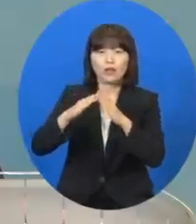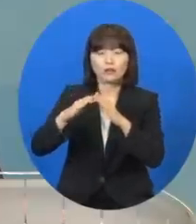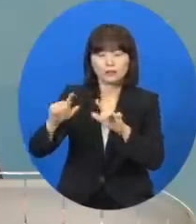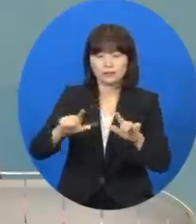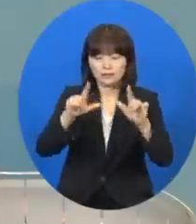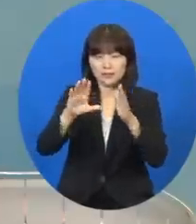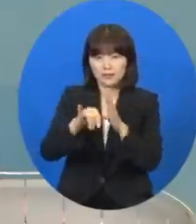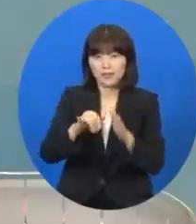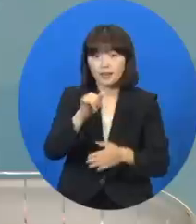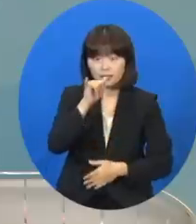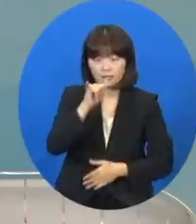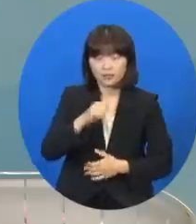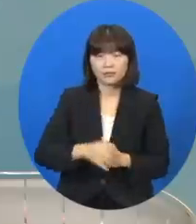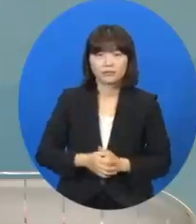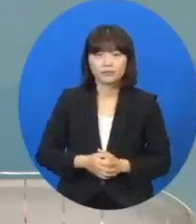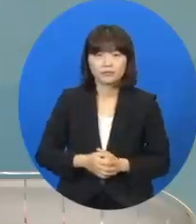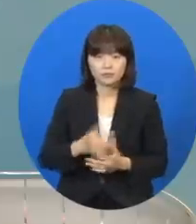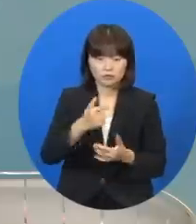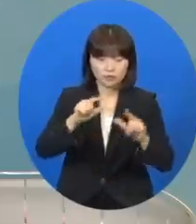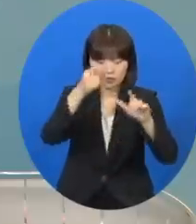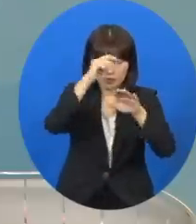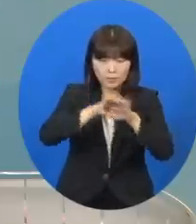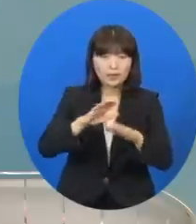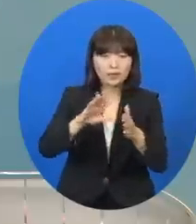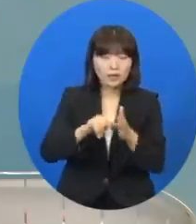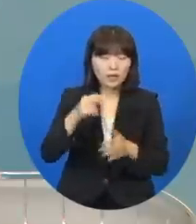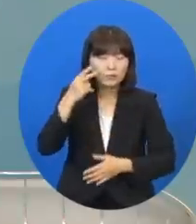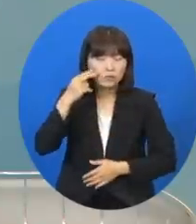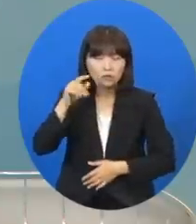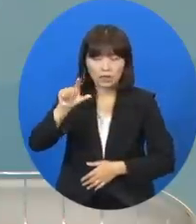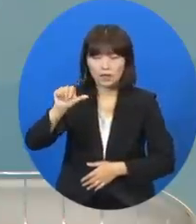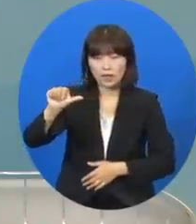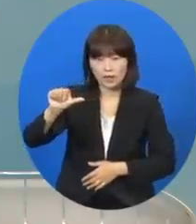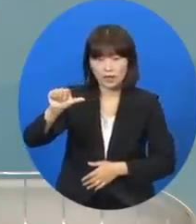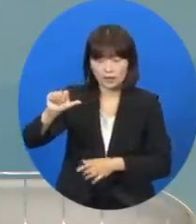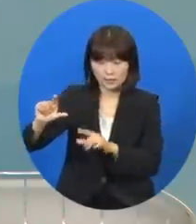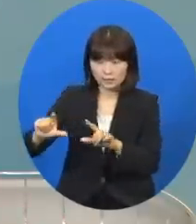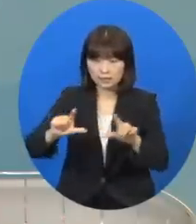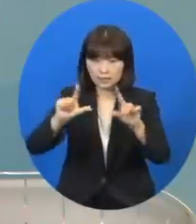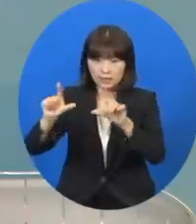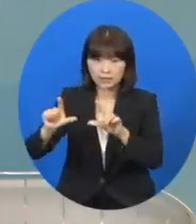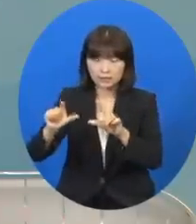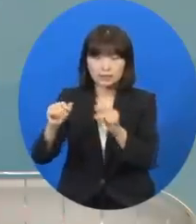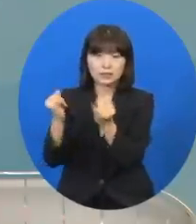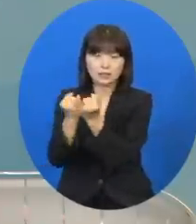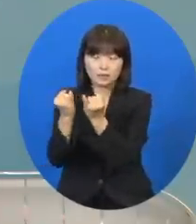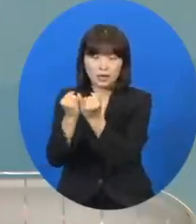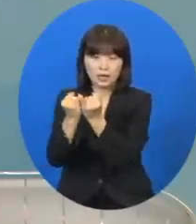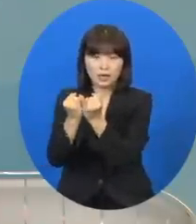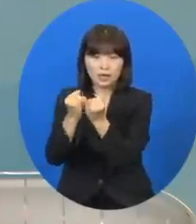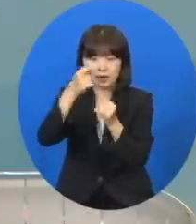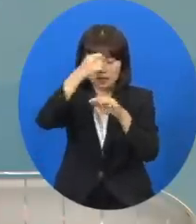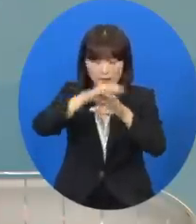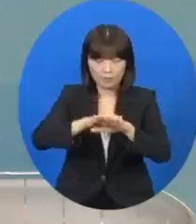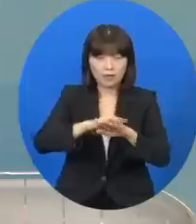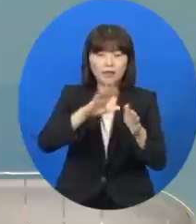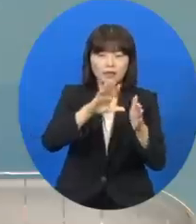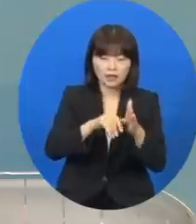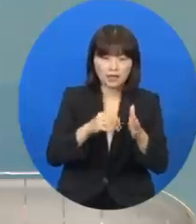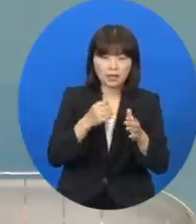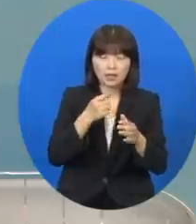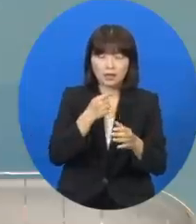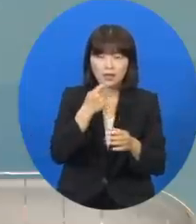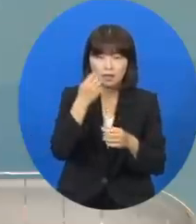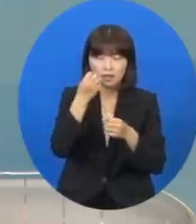때 미국 LA에 사는 한 자매가 예배 때 간증을 했는데 그